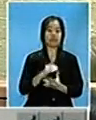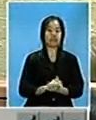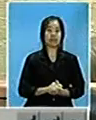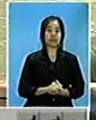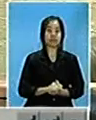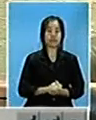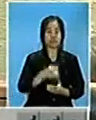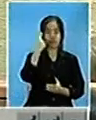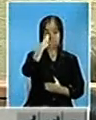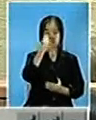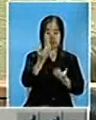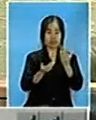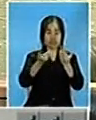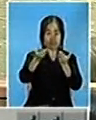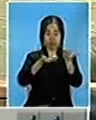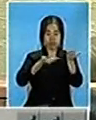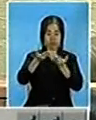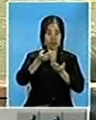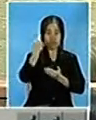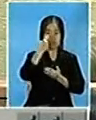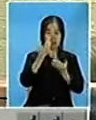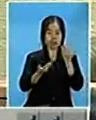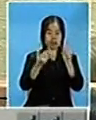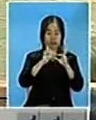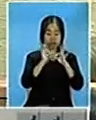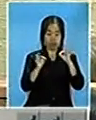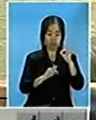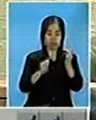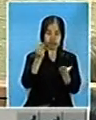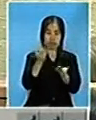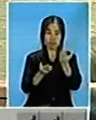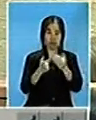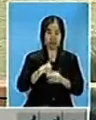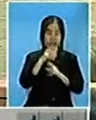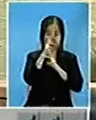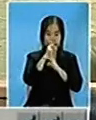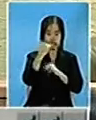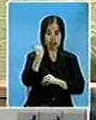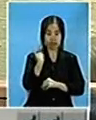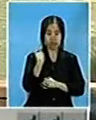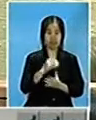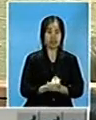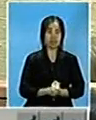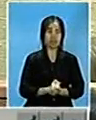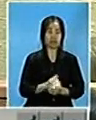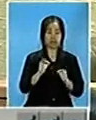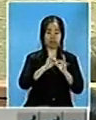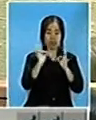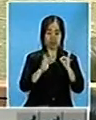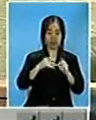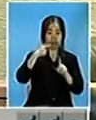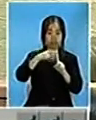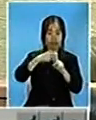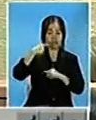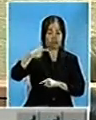ไม่ว่าใครจะมาชี้แจงและไม่ว่าเนื้อหาสาระจะเป็นอย่างไรก็จะฟังทุกเรื่องไม่ว่าเนื้อหาสาระนั้นจะเป็นบวกเป็น